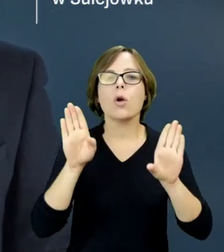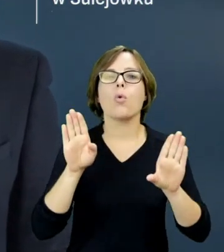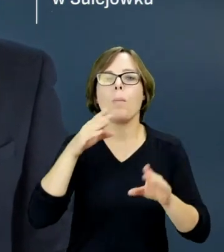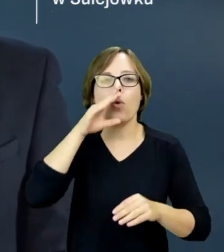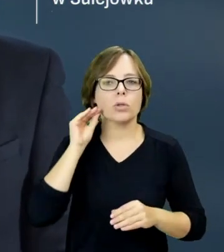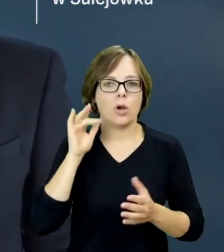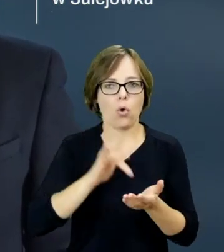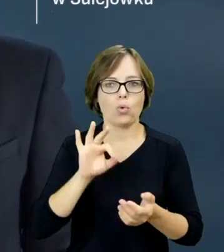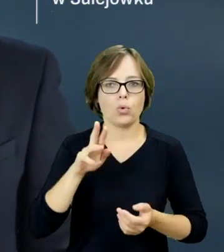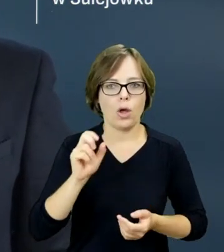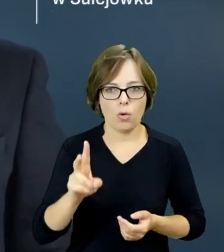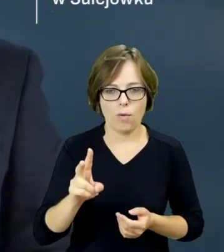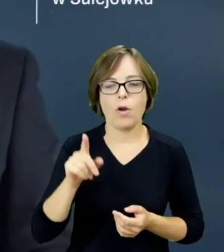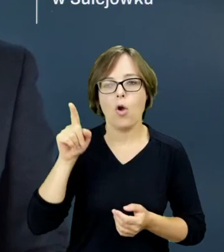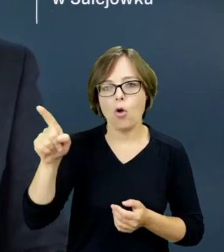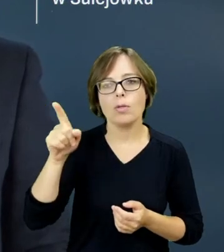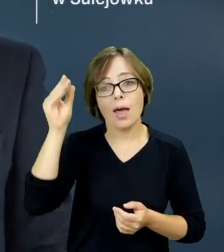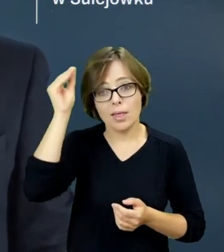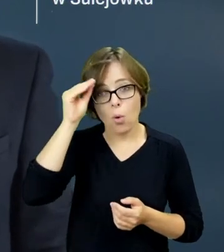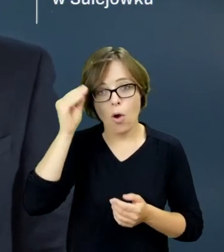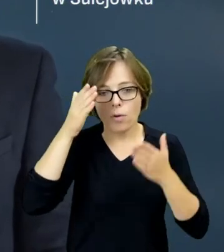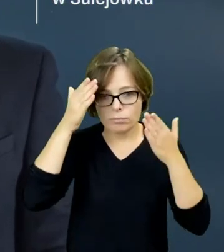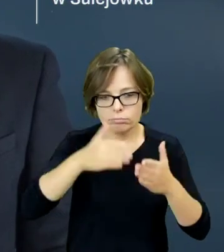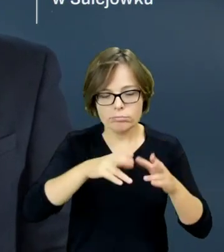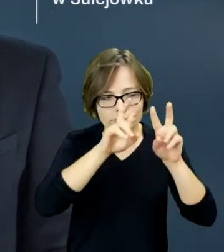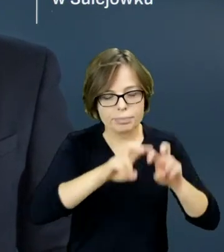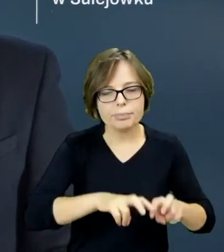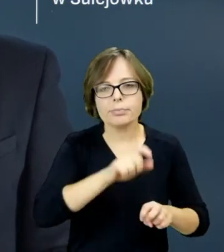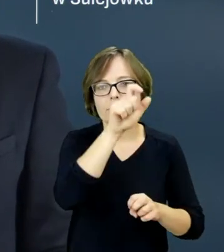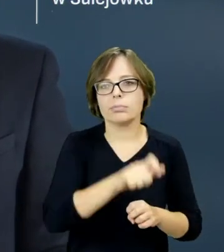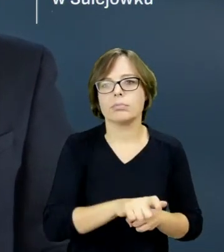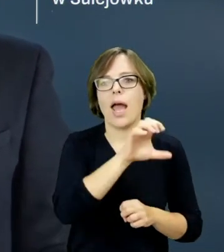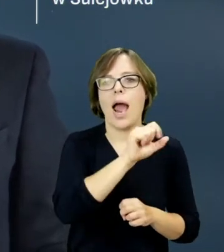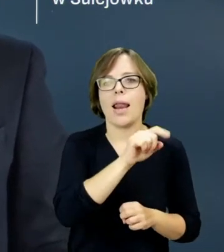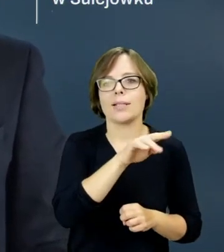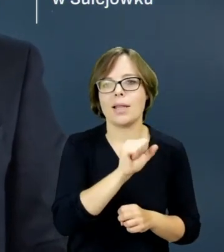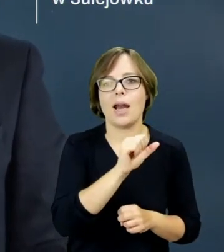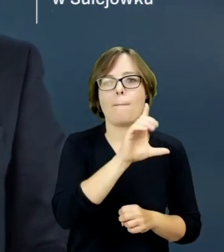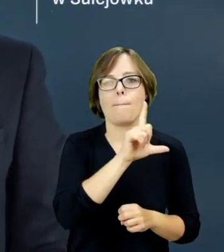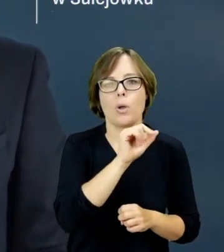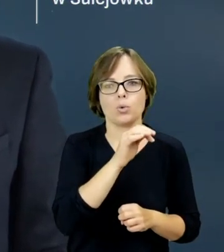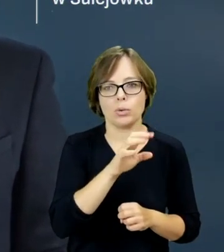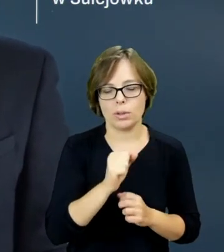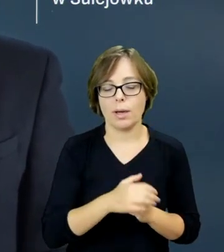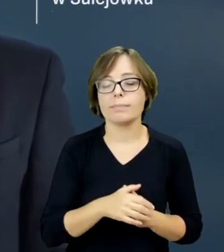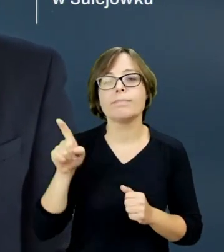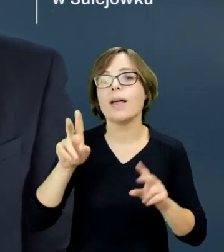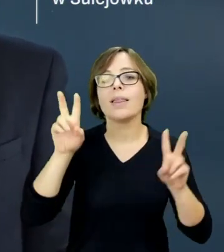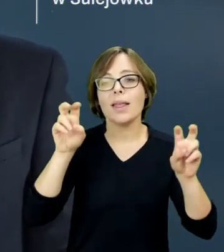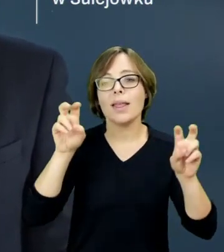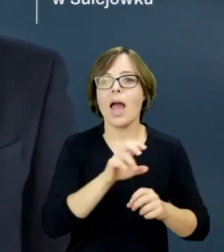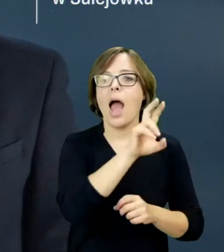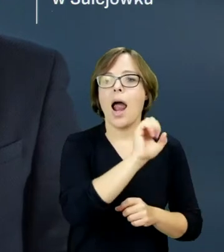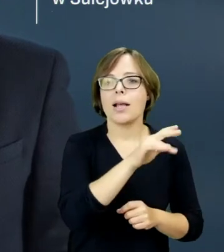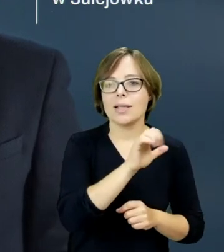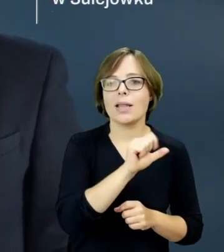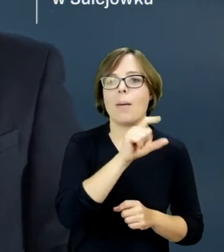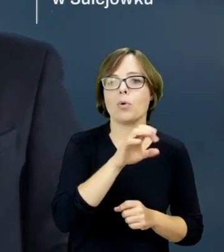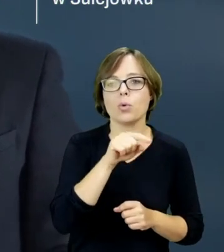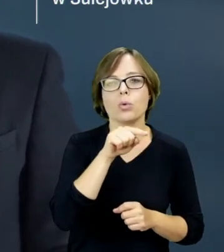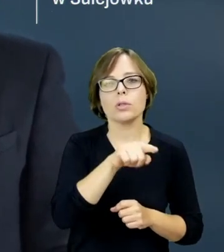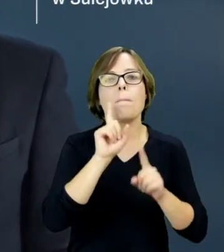która zajmuje się naukowo postacią Aleksandry Piłsudskiej. Tytuł prelekcji brzmi Aleksandra Piłsudska. Prawdziwy